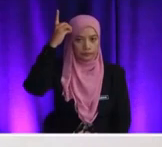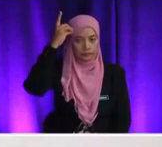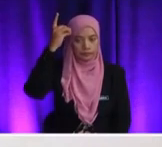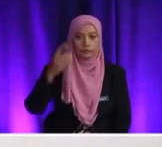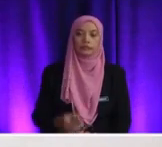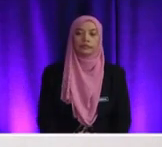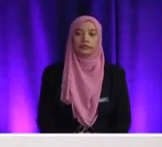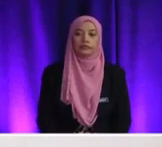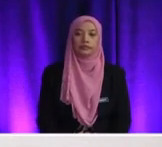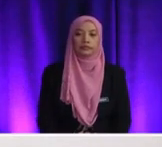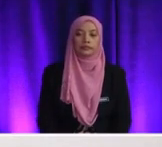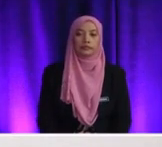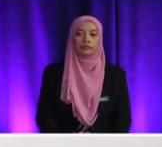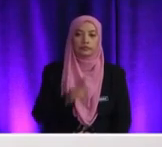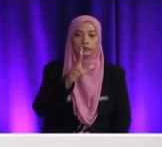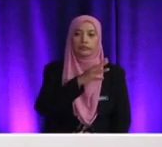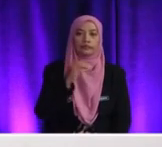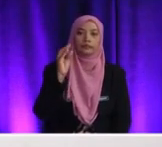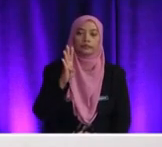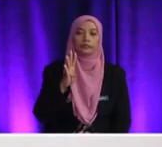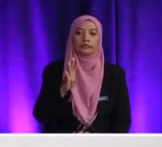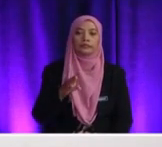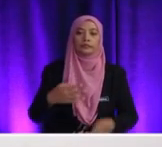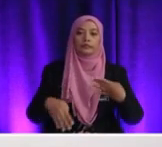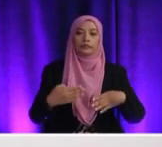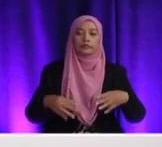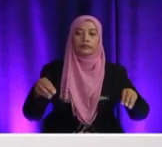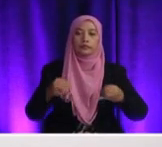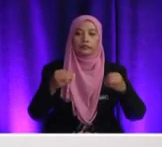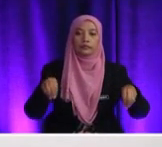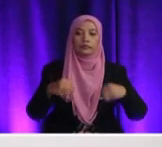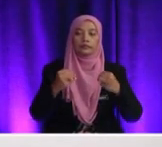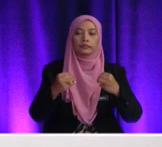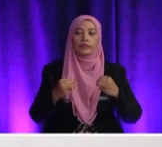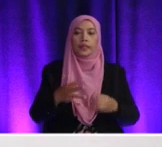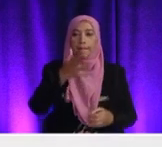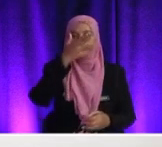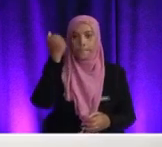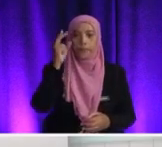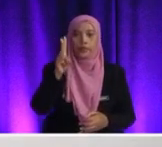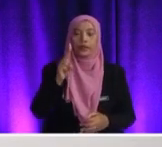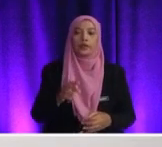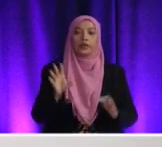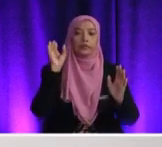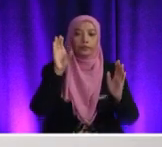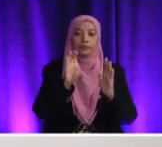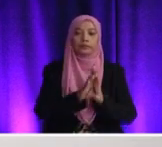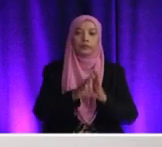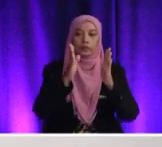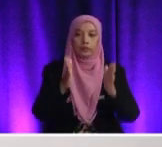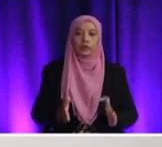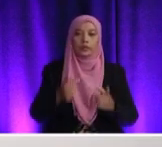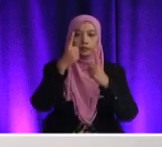gambar 3 dan 4 7 Sara Subida masakan betul Genji gosip sebabnya 22 gambar tersebut menuju orang sedang